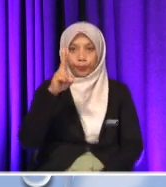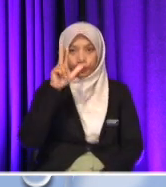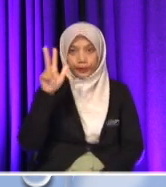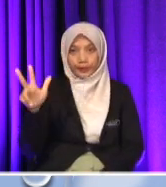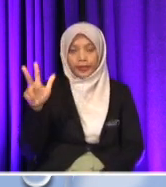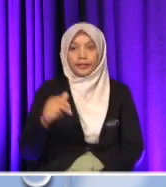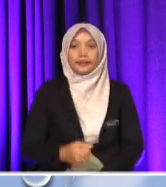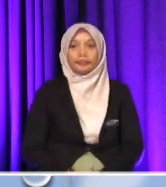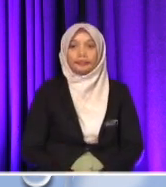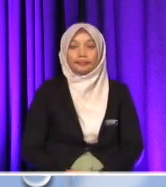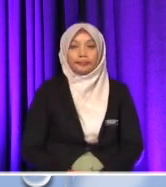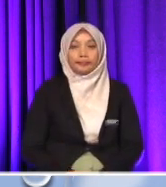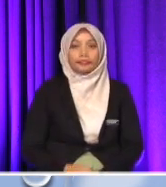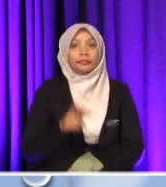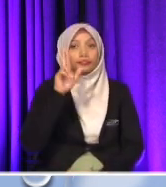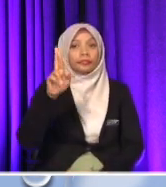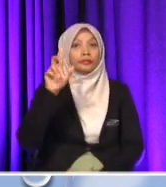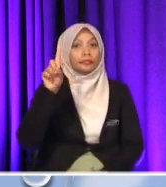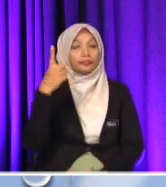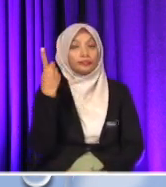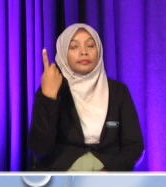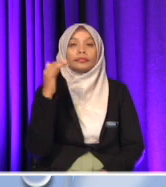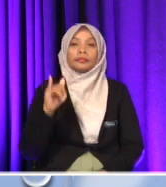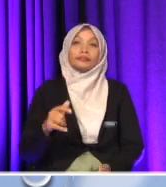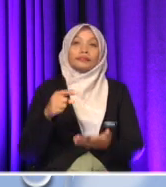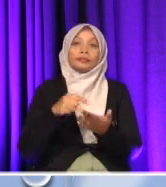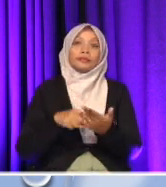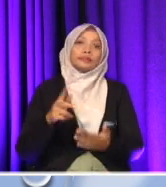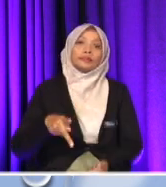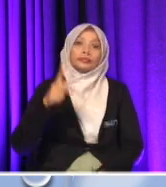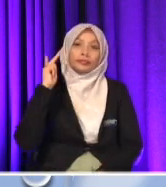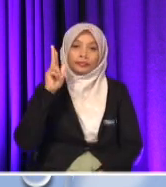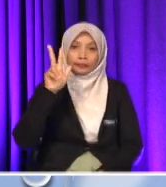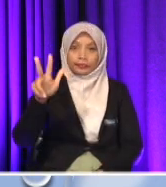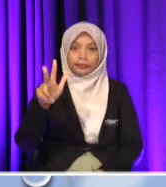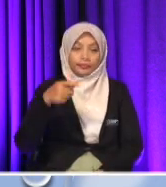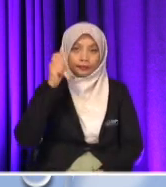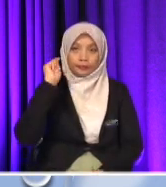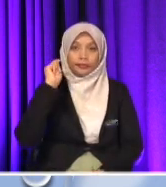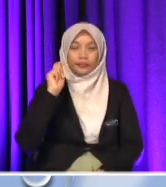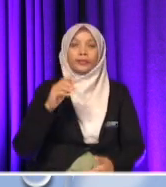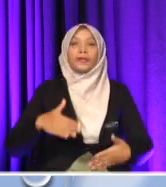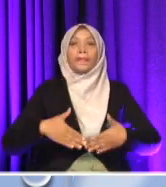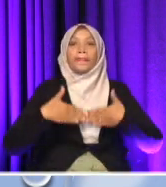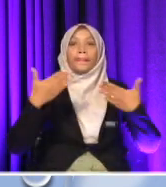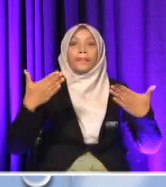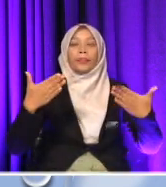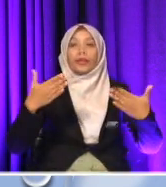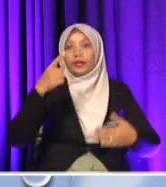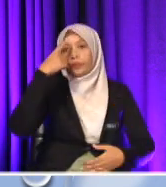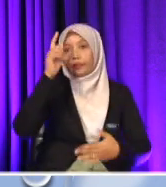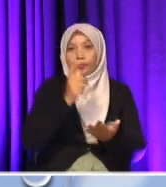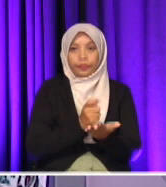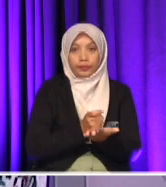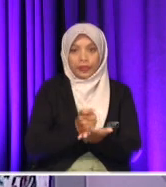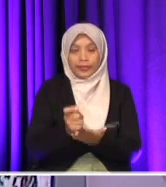kita melibatkan komponen R saja. Okey, yang ini kuasa kita melibatkan 3 ni tadi. Okey, so bagaimana untuk seterusnya